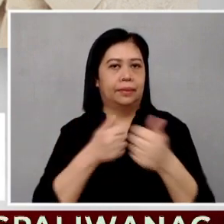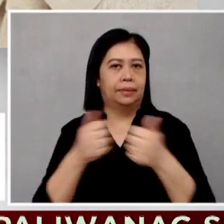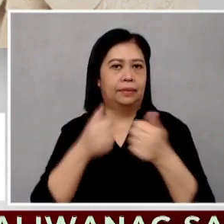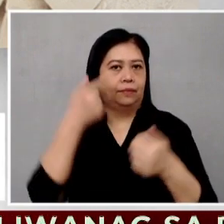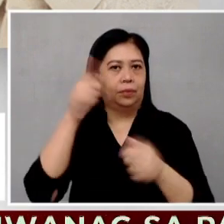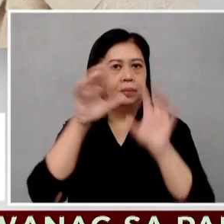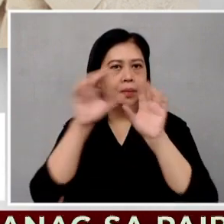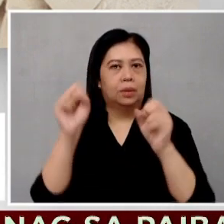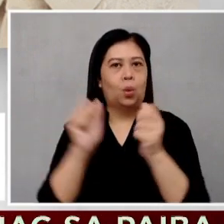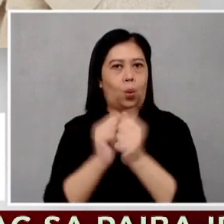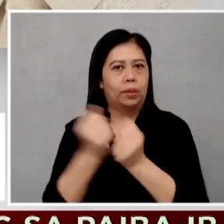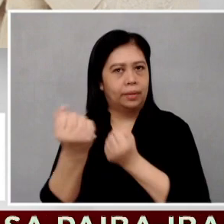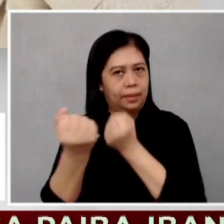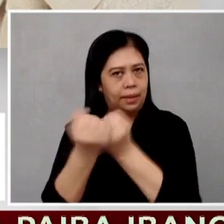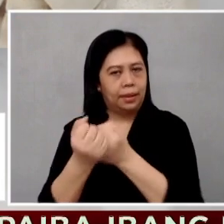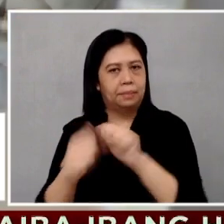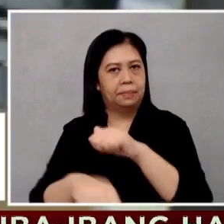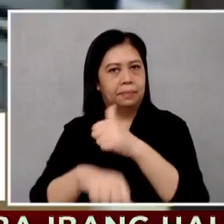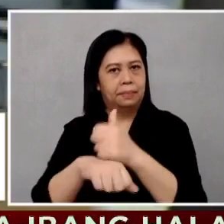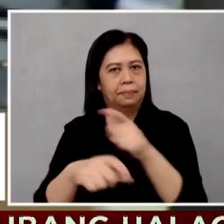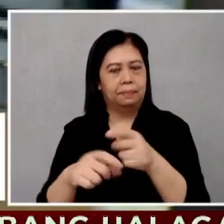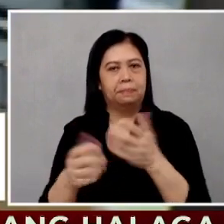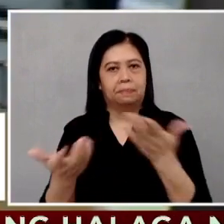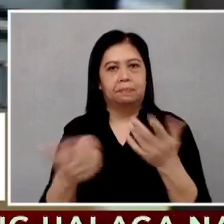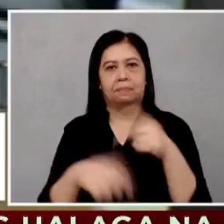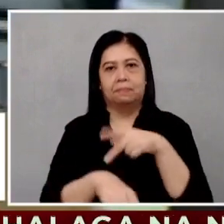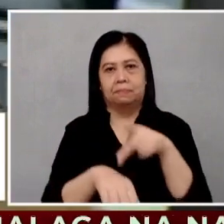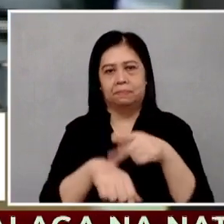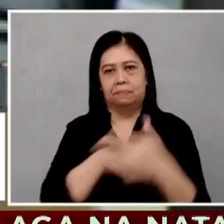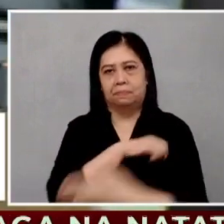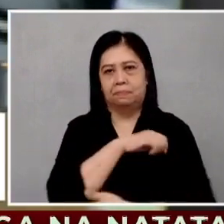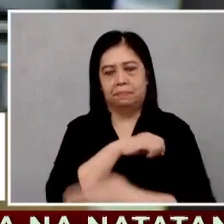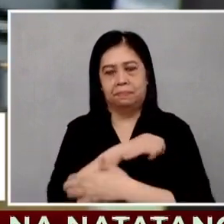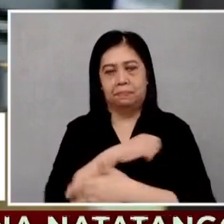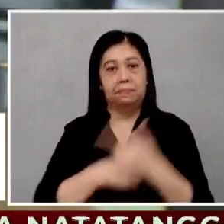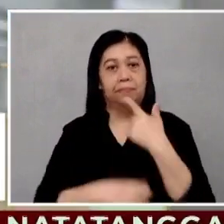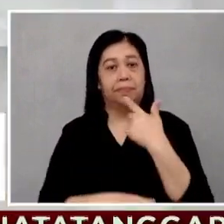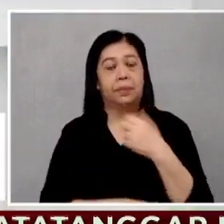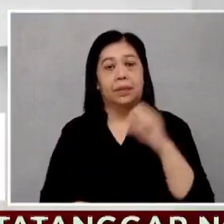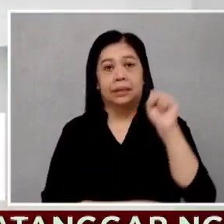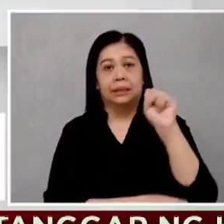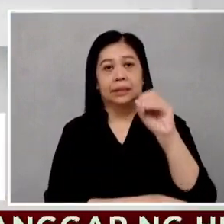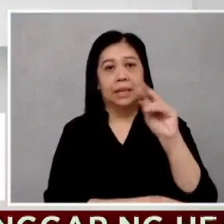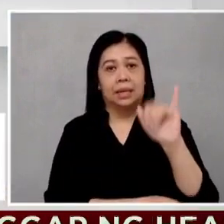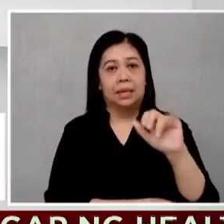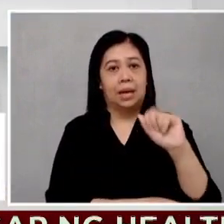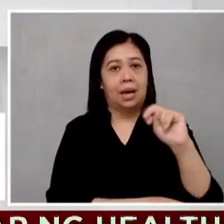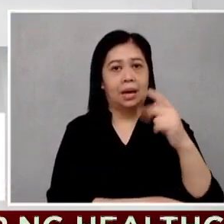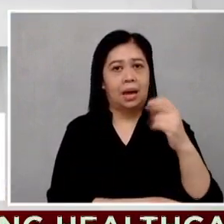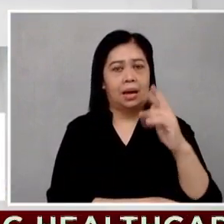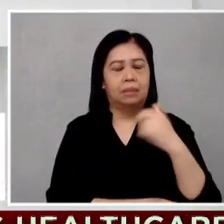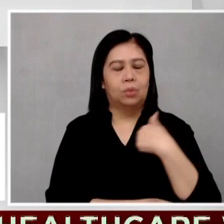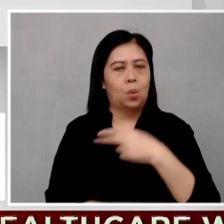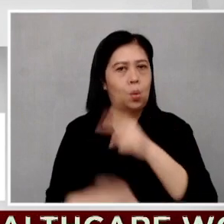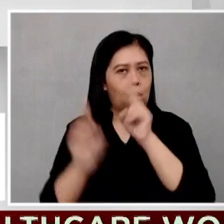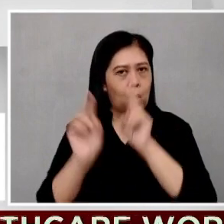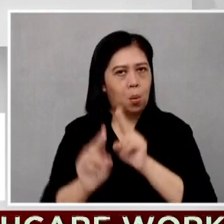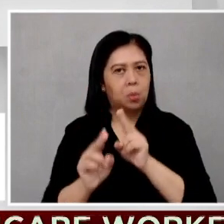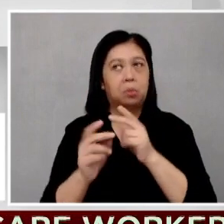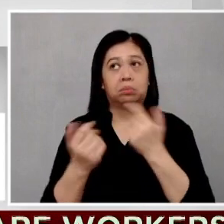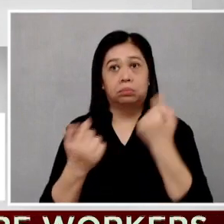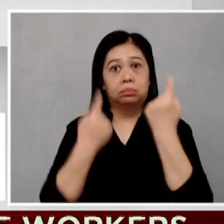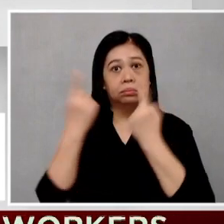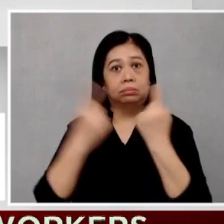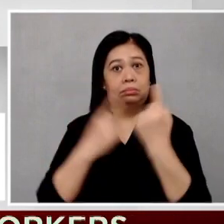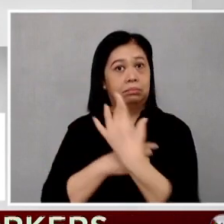niyang makatulong sa pagtaguyod ng bansa. Sinabi naman ni Senator Sonny Angara na ikinararangal niya na makonsidera bilang running mate